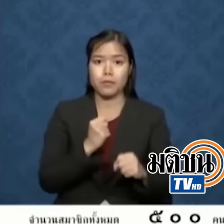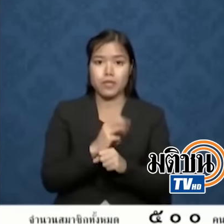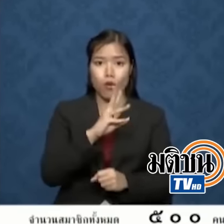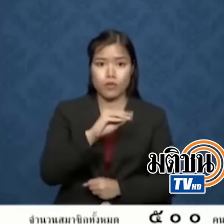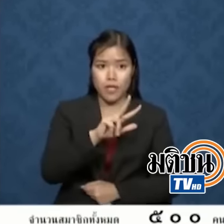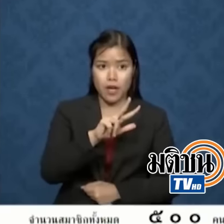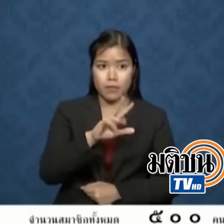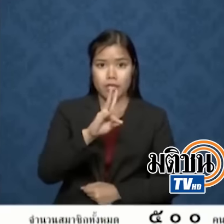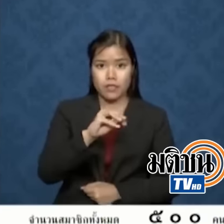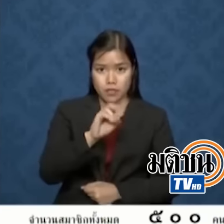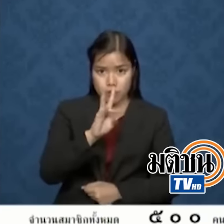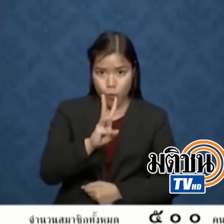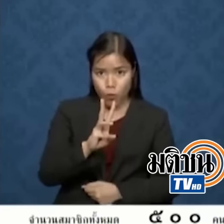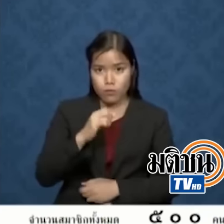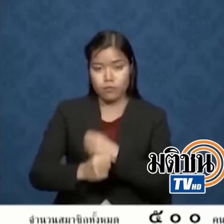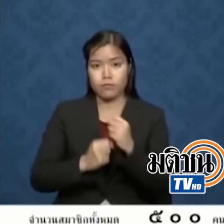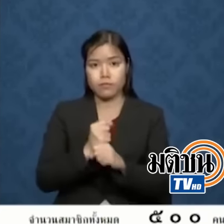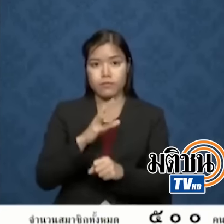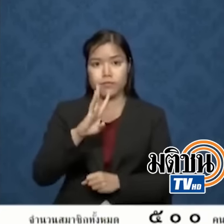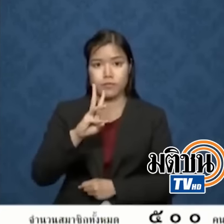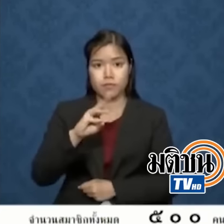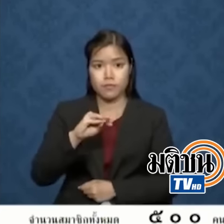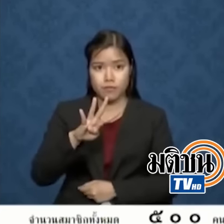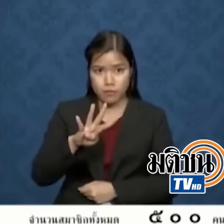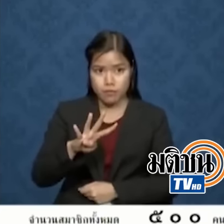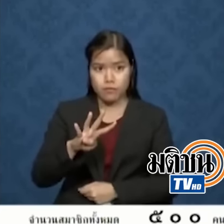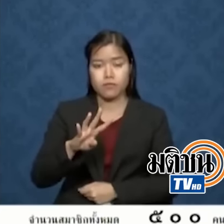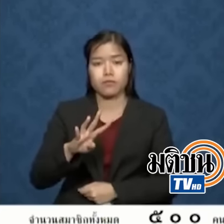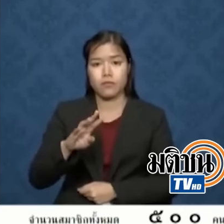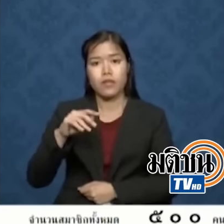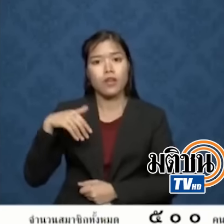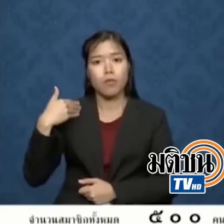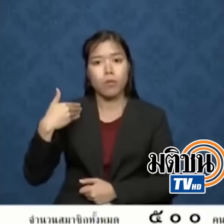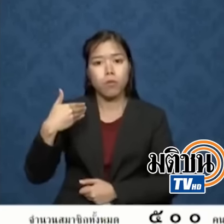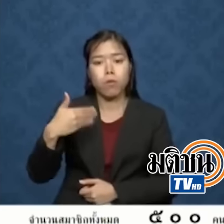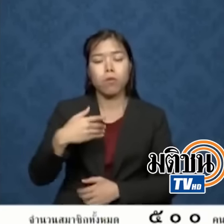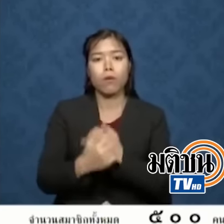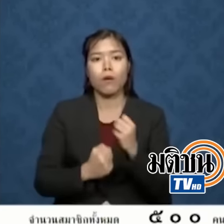76% ปี64 78% ปี65 82.11% ปี66